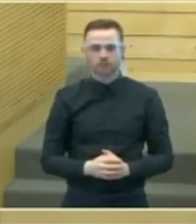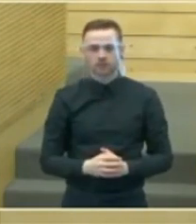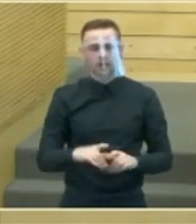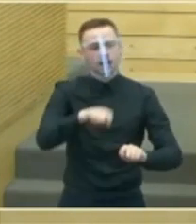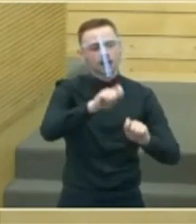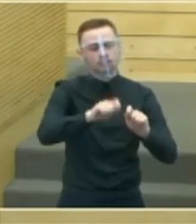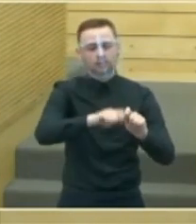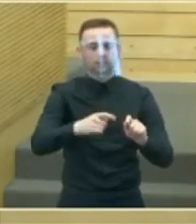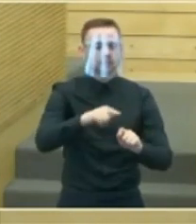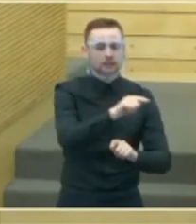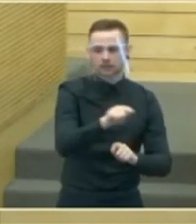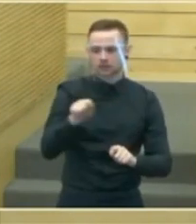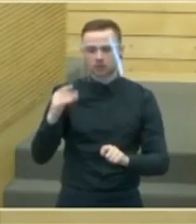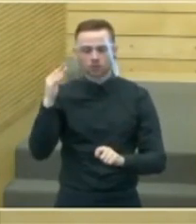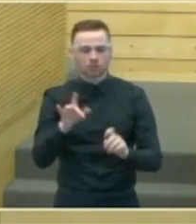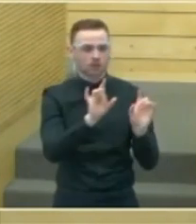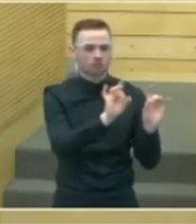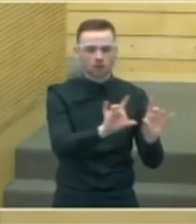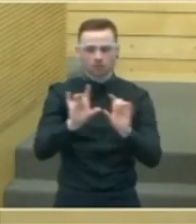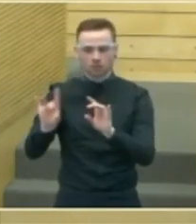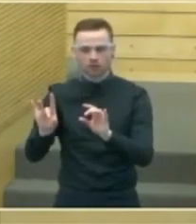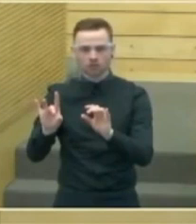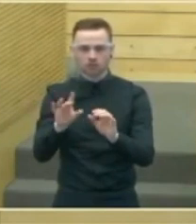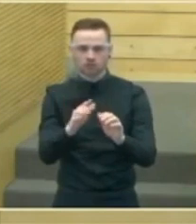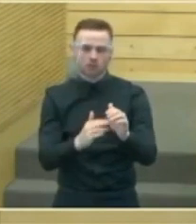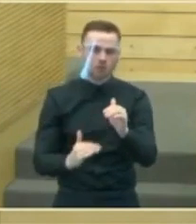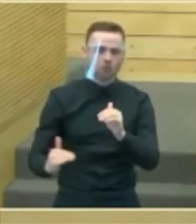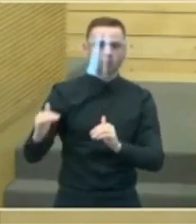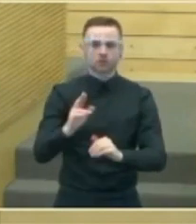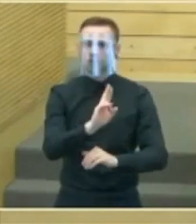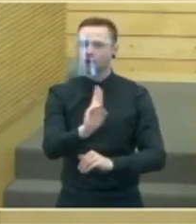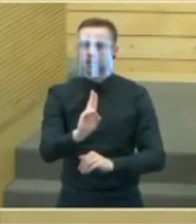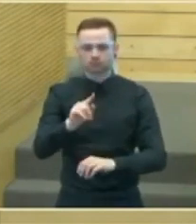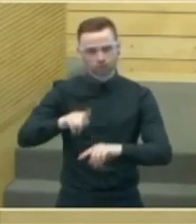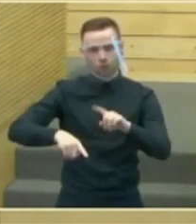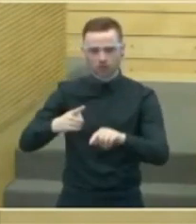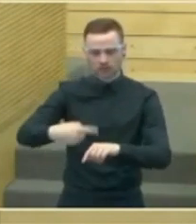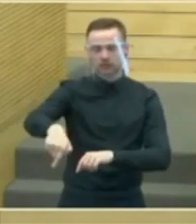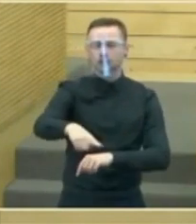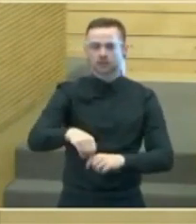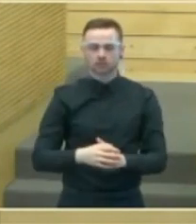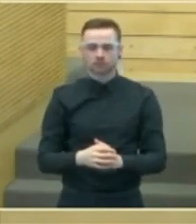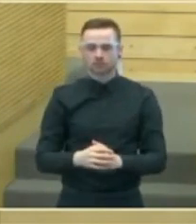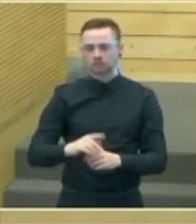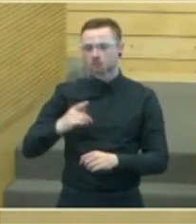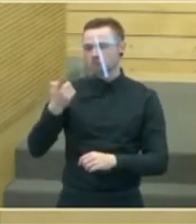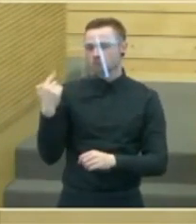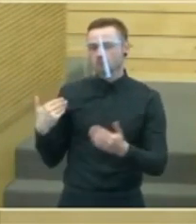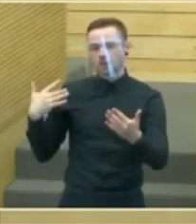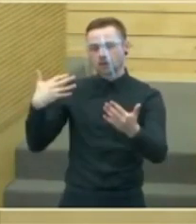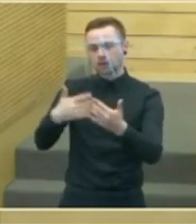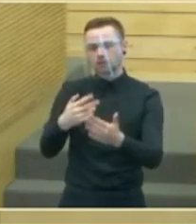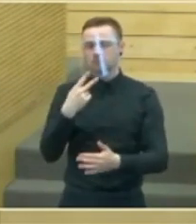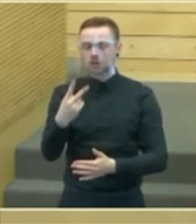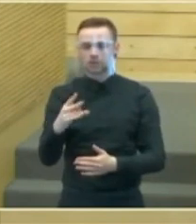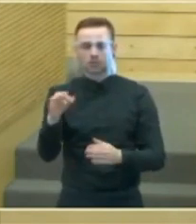ekspertų nuomonės išsiskiria, lyderystės privalo imtis politikai. Per pastaruosius metus pamatėme, kaip